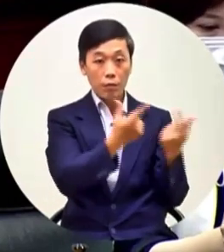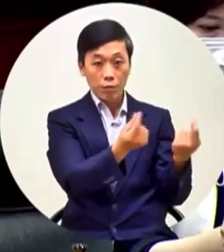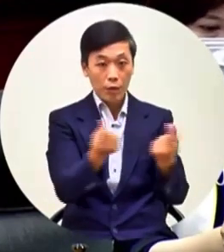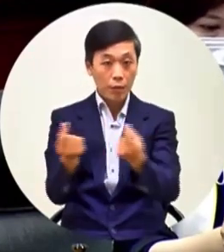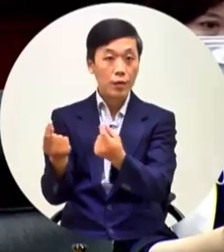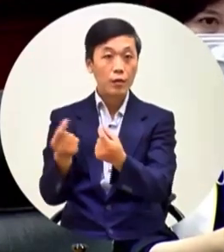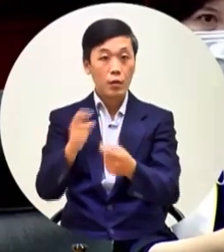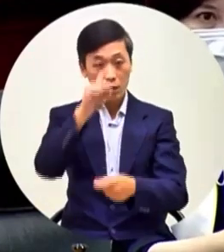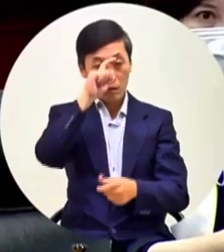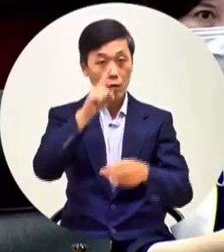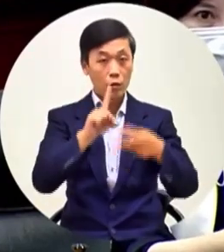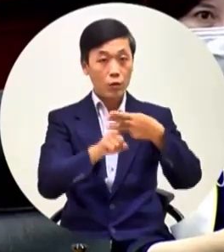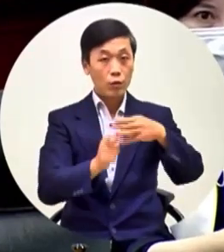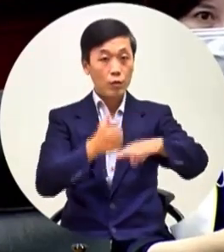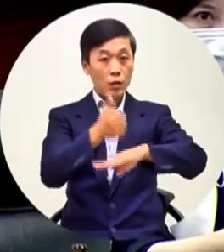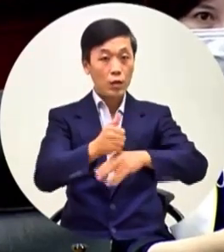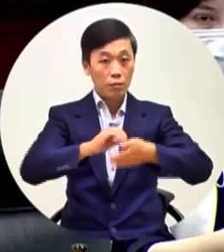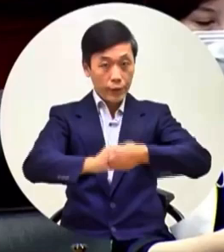啦。